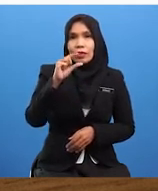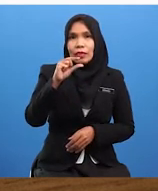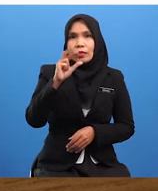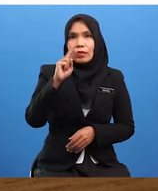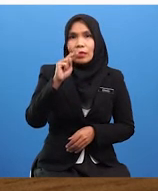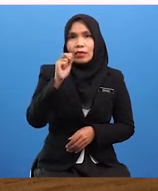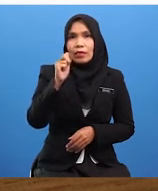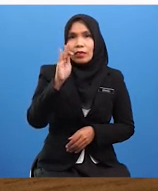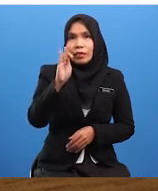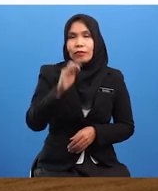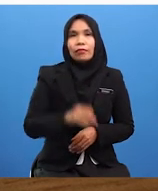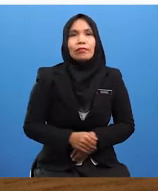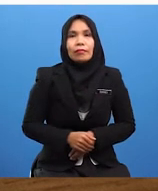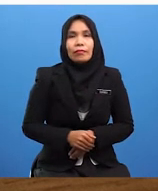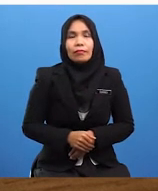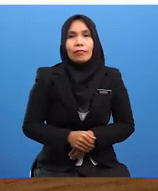cetakan collage.